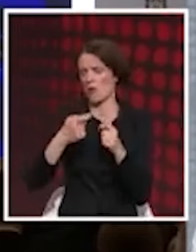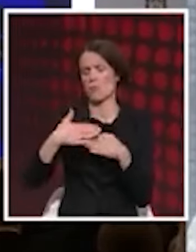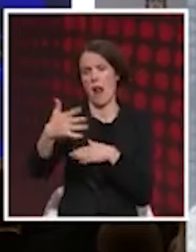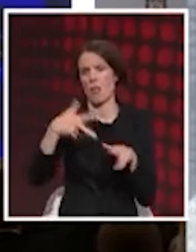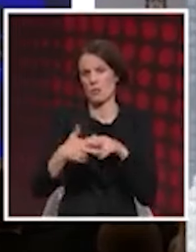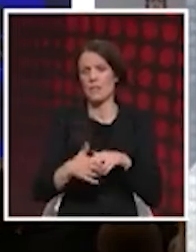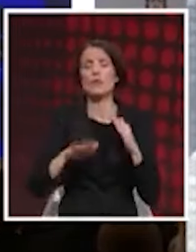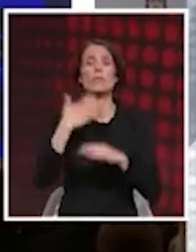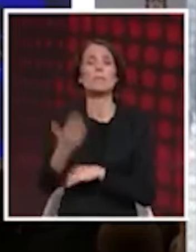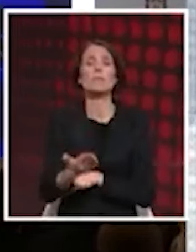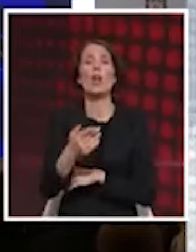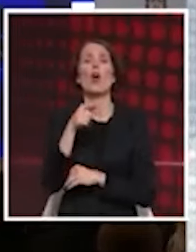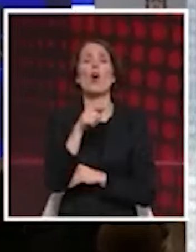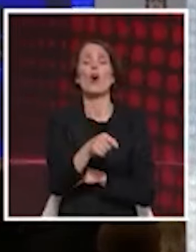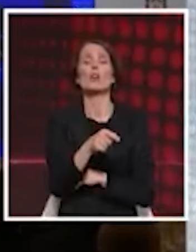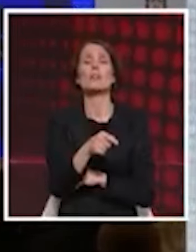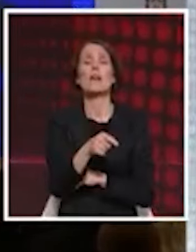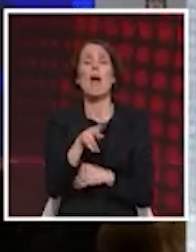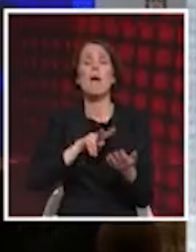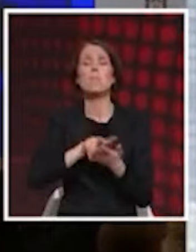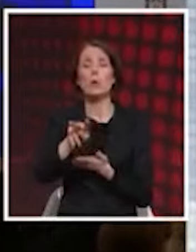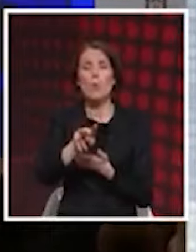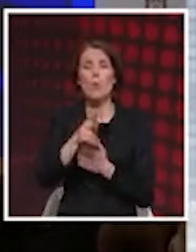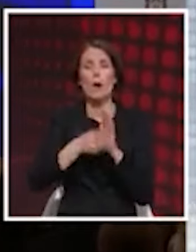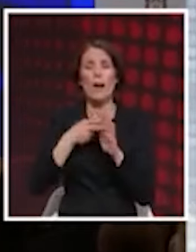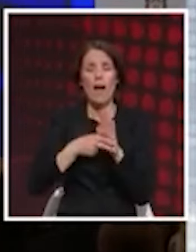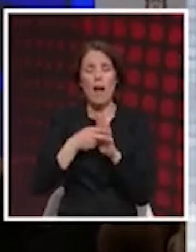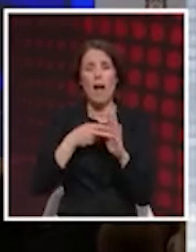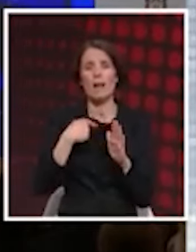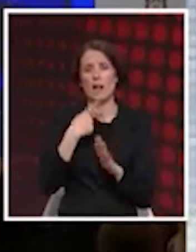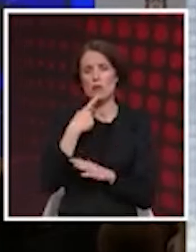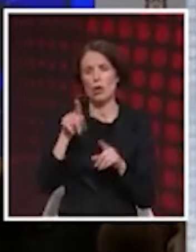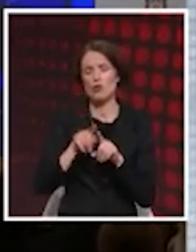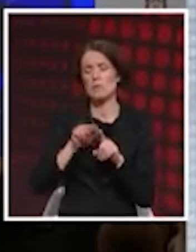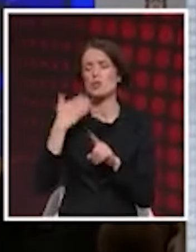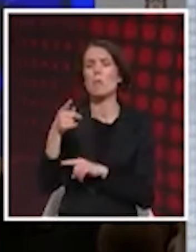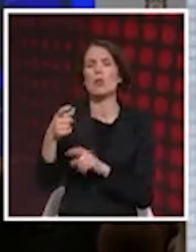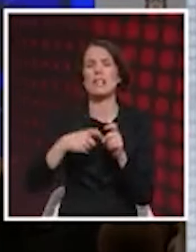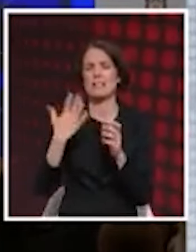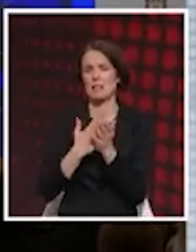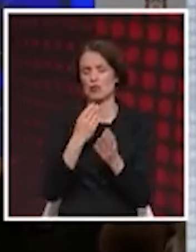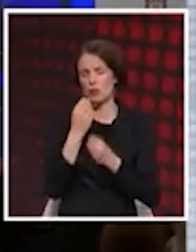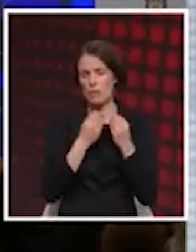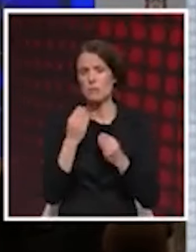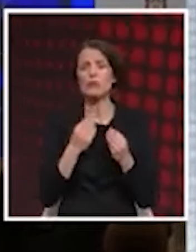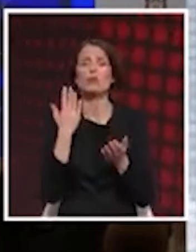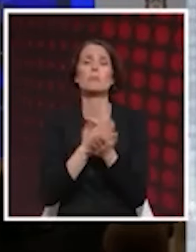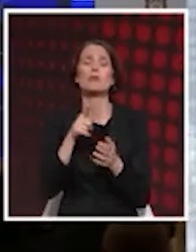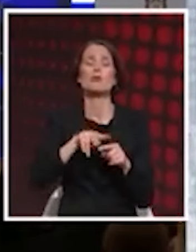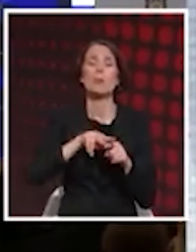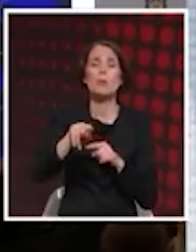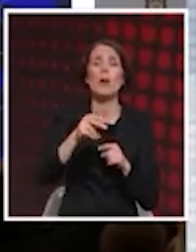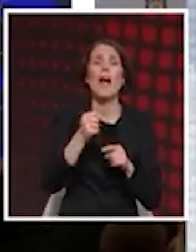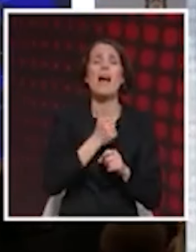Idemo na oko pruge. Pruga, pomenuću ja, ali pomenuću kasnije i Siniša. Dakle, radimo prugu, dakle, Zemun, Polje,